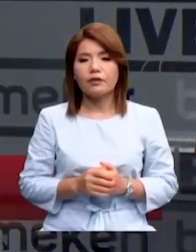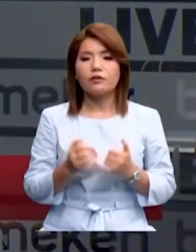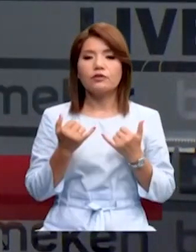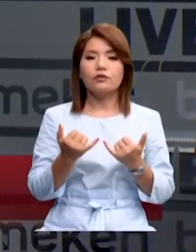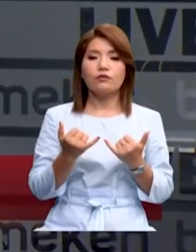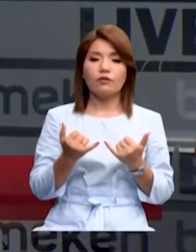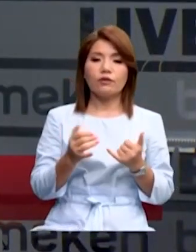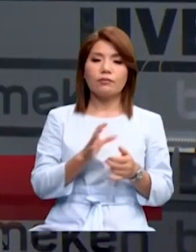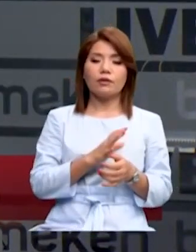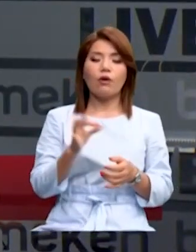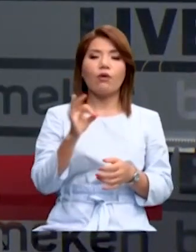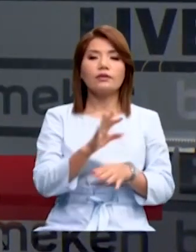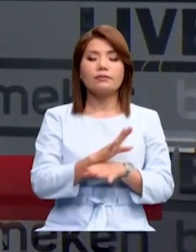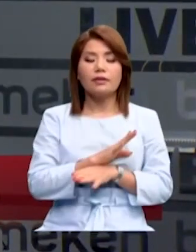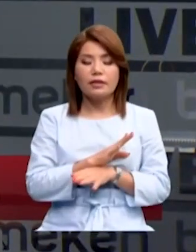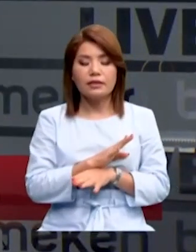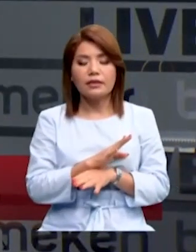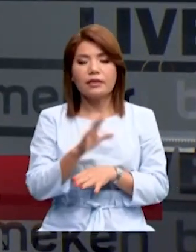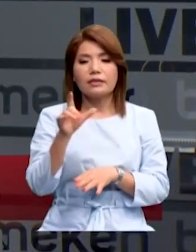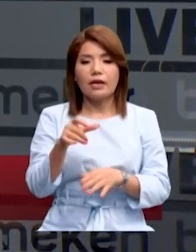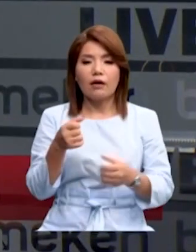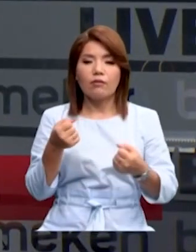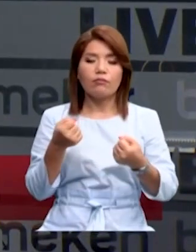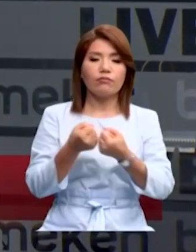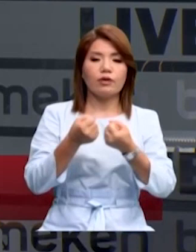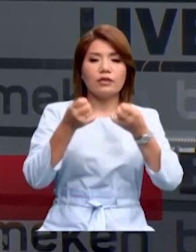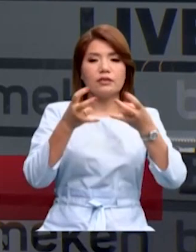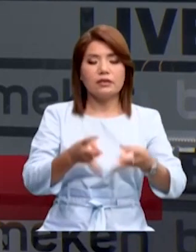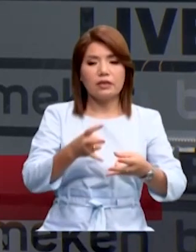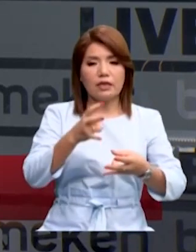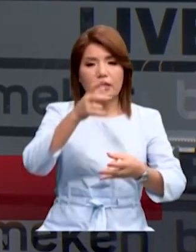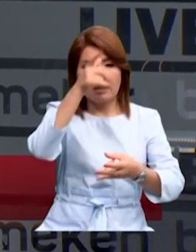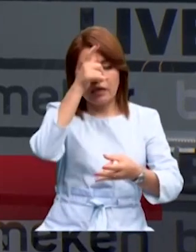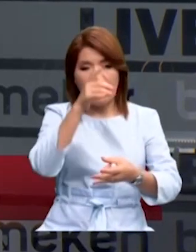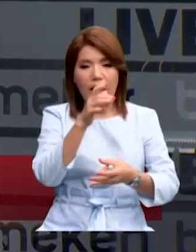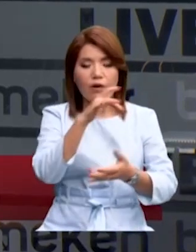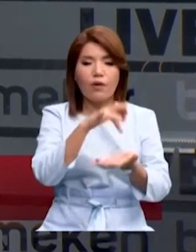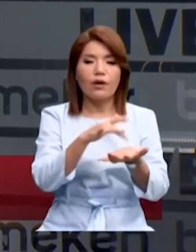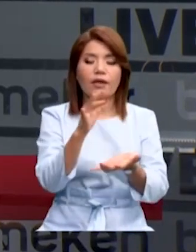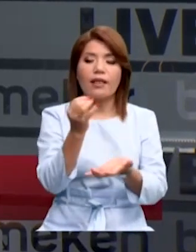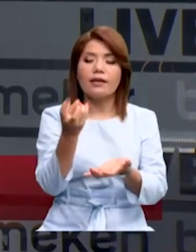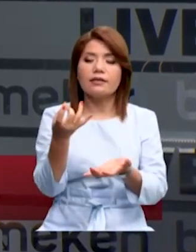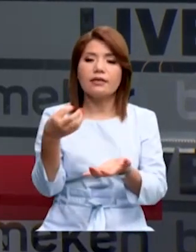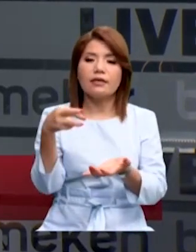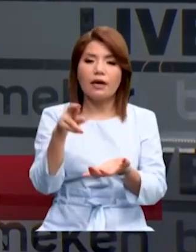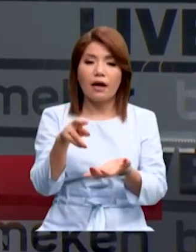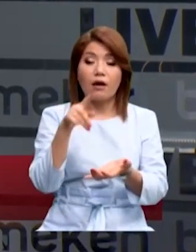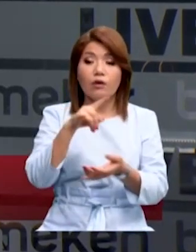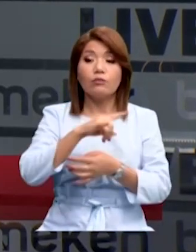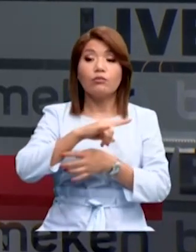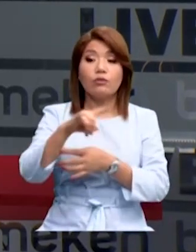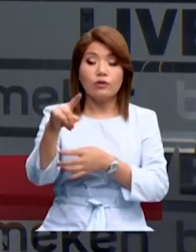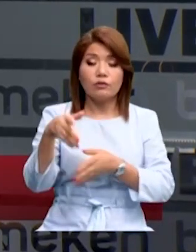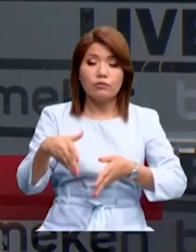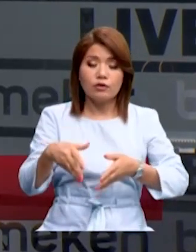Сегодня стало известно о смерти казахстанца после ДТП в турецкой Алании. Микроавтобус с туристами, следуя по трассе в аэропорт, на полном